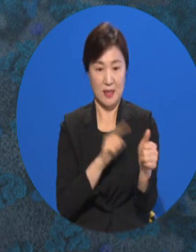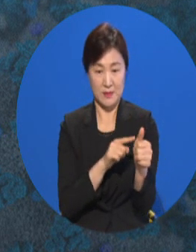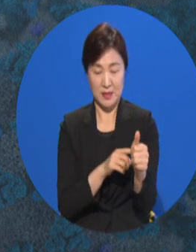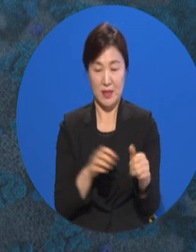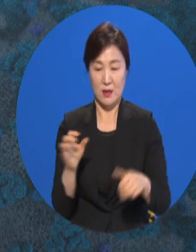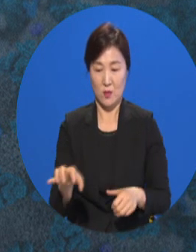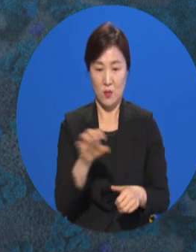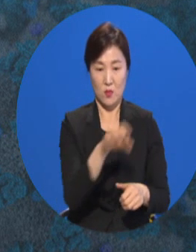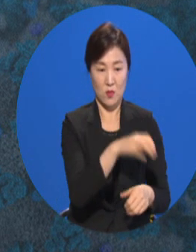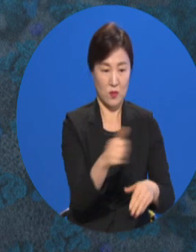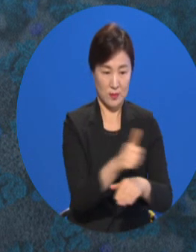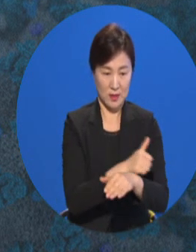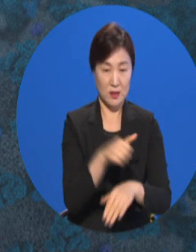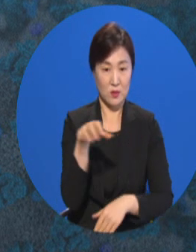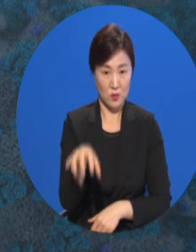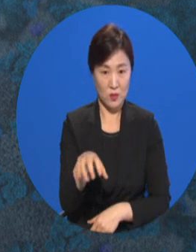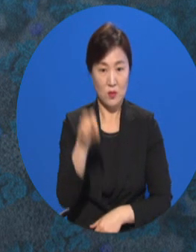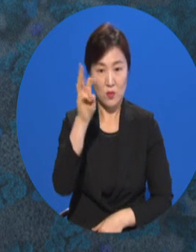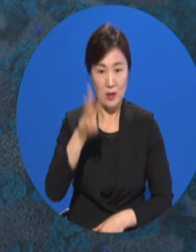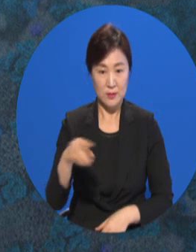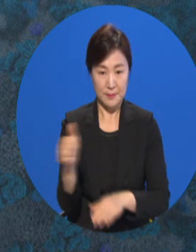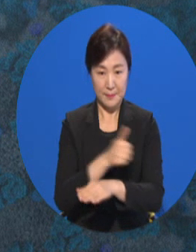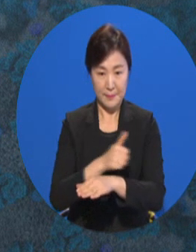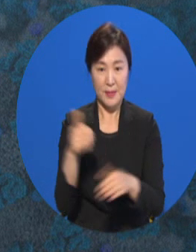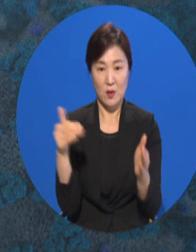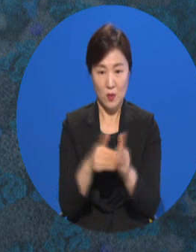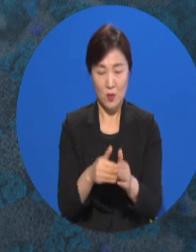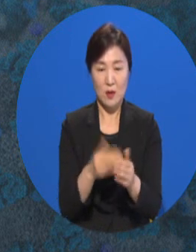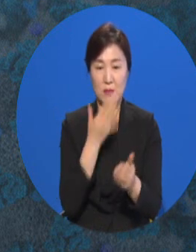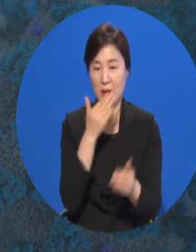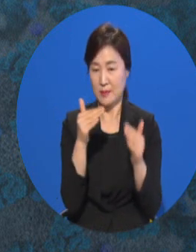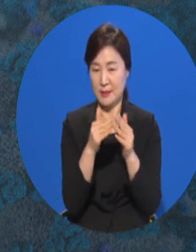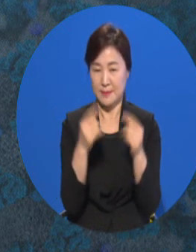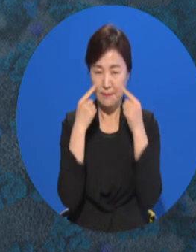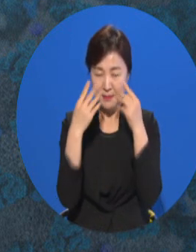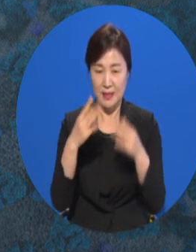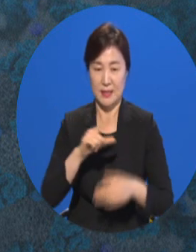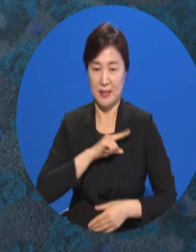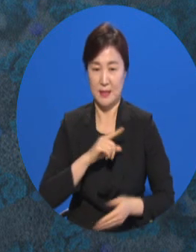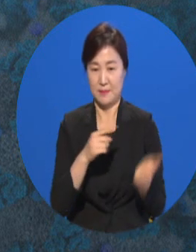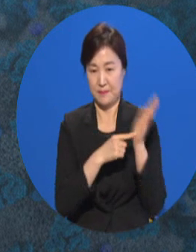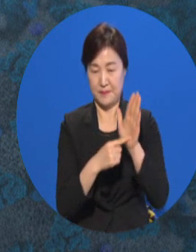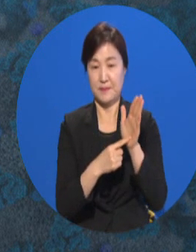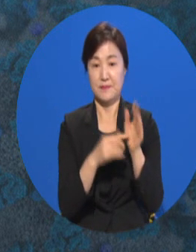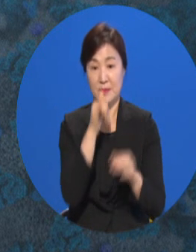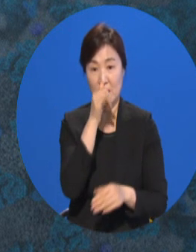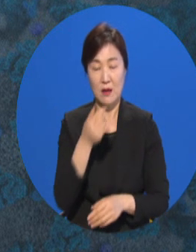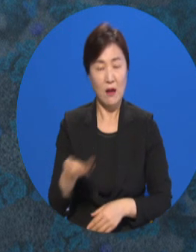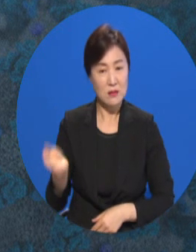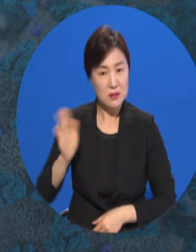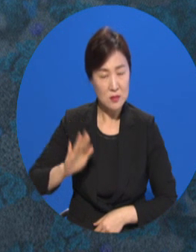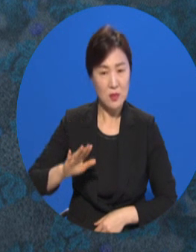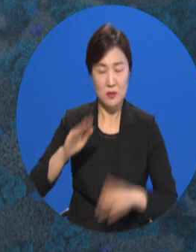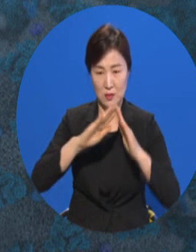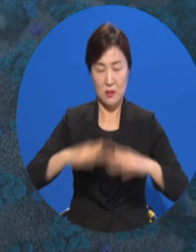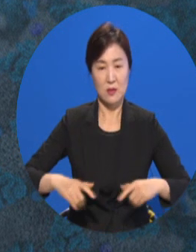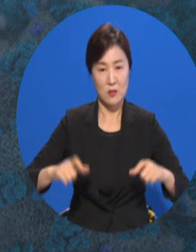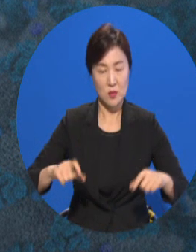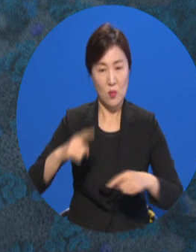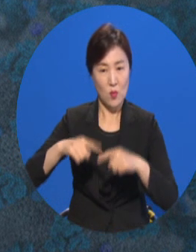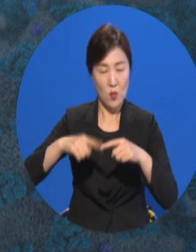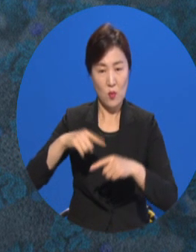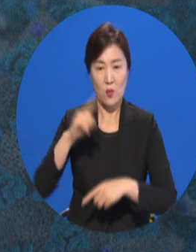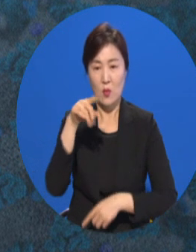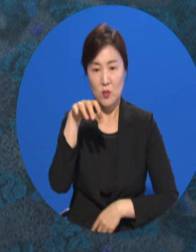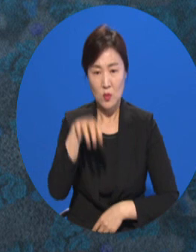광주시는 A씨가 광주에서 다녀간 곳의 상호까지 자세히 공개하고 있습니다. 반면 전라남도는 목포시 산정동